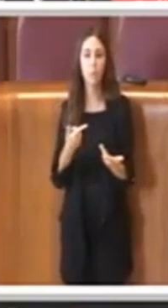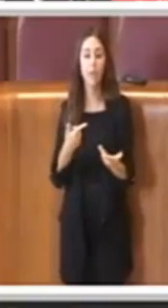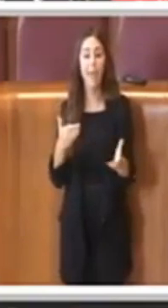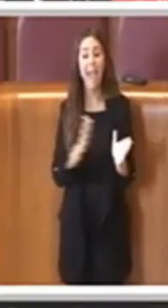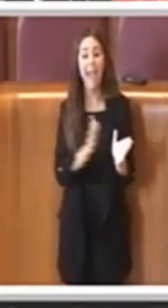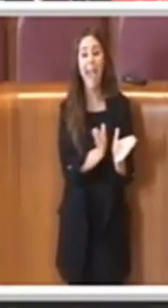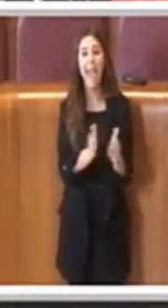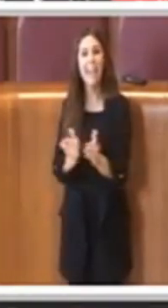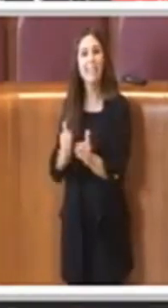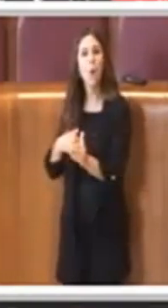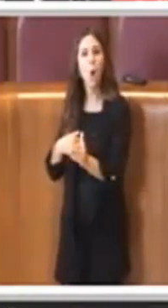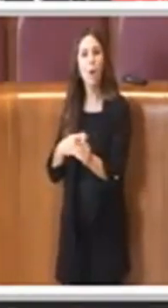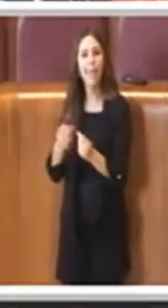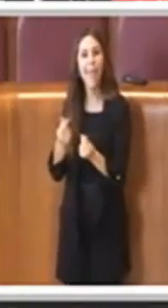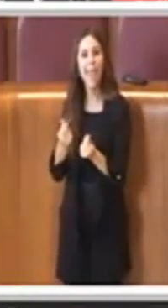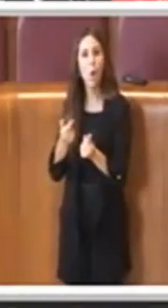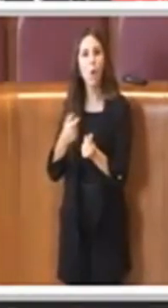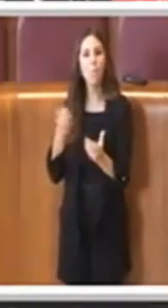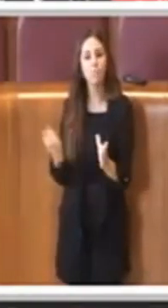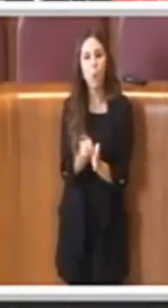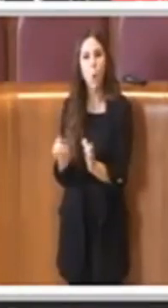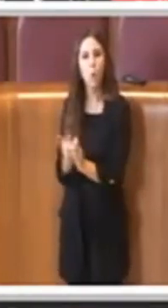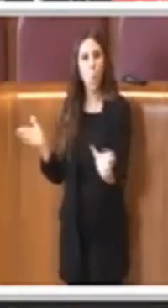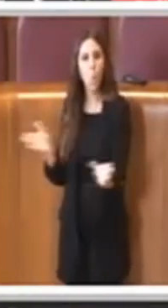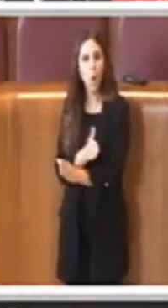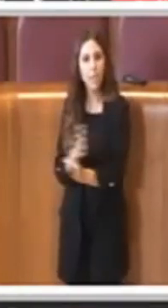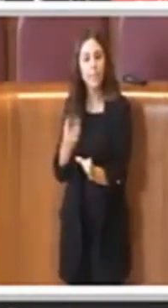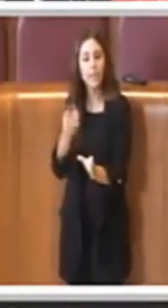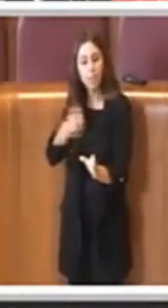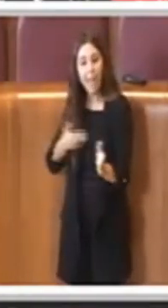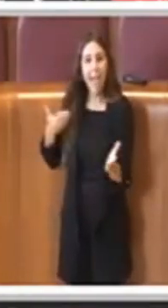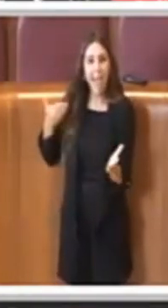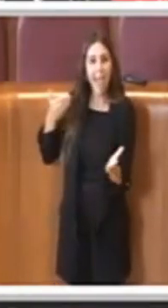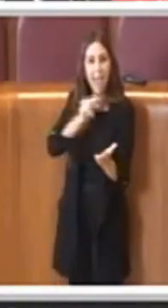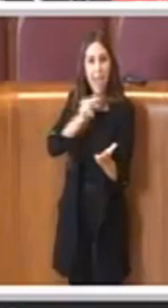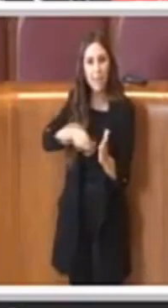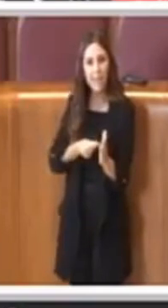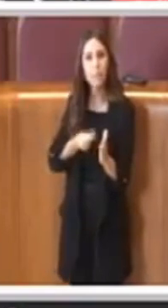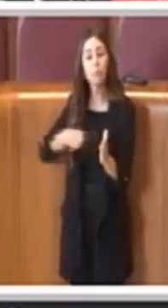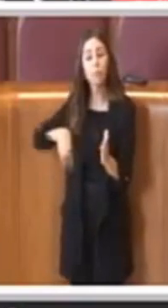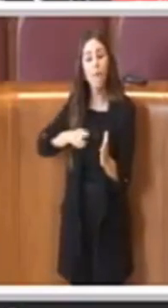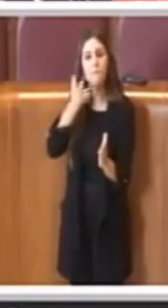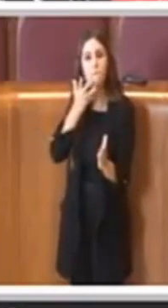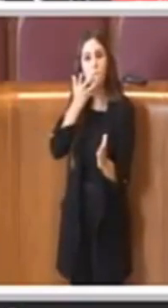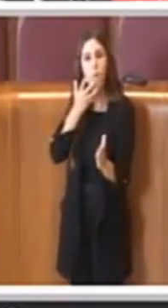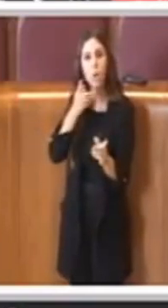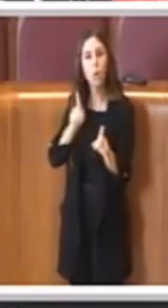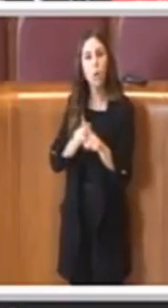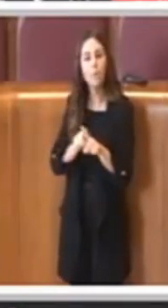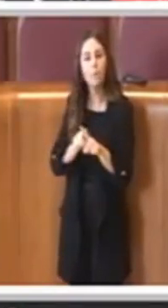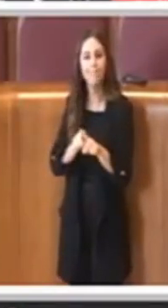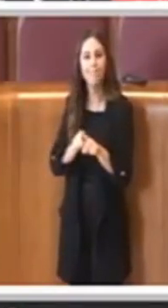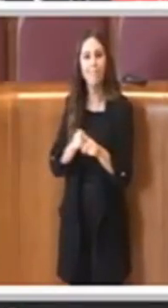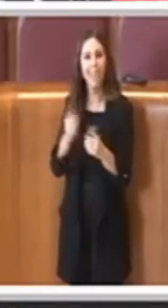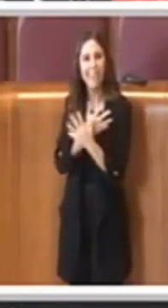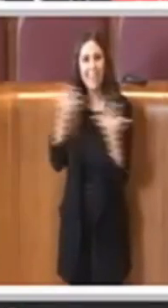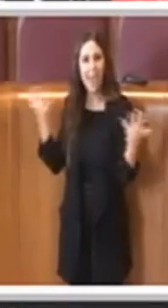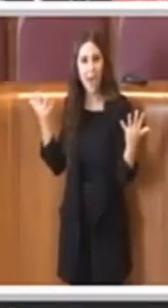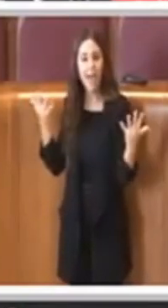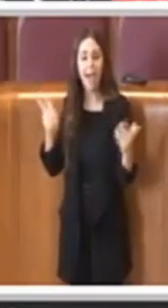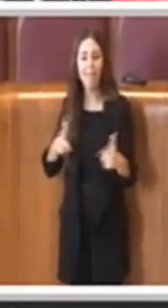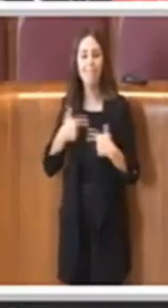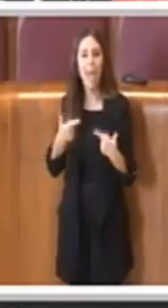categorie economiche e produttive. E in questo caso, con questo emendamento, intendiamo esplicitamente dare